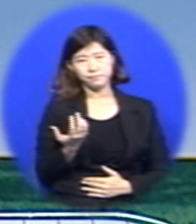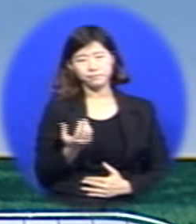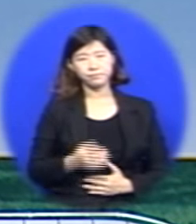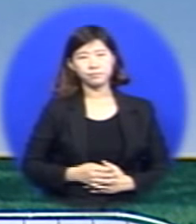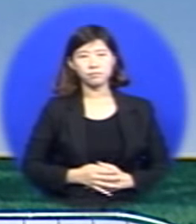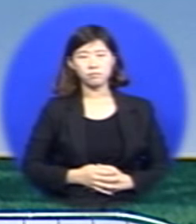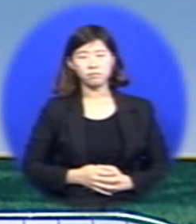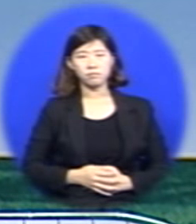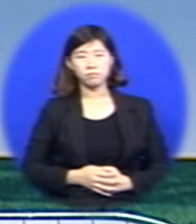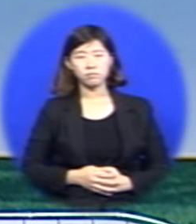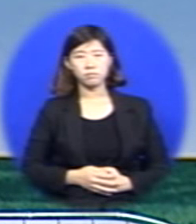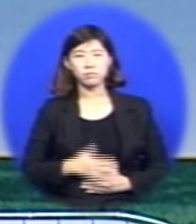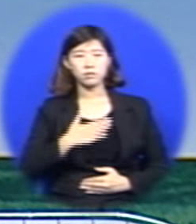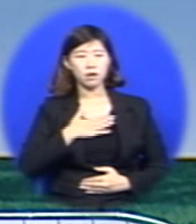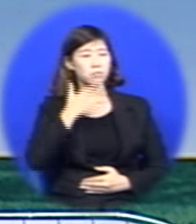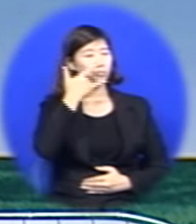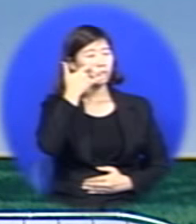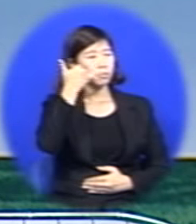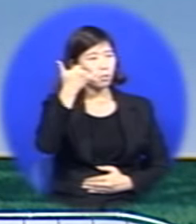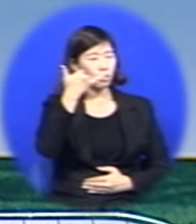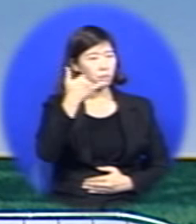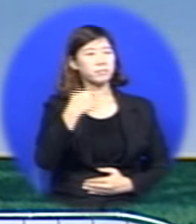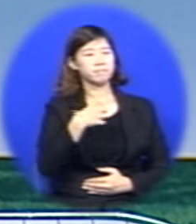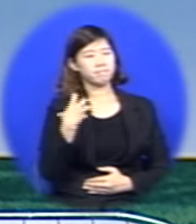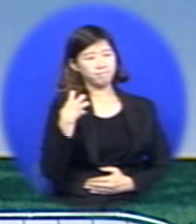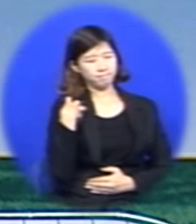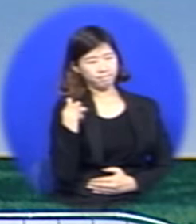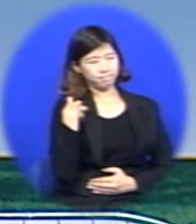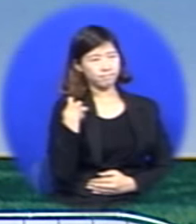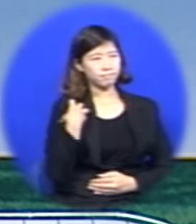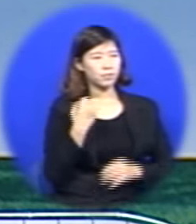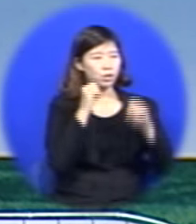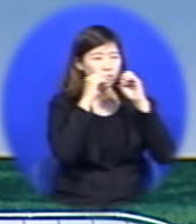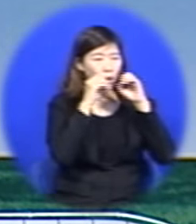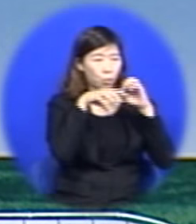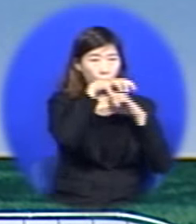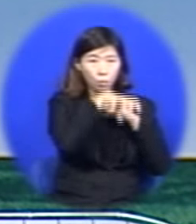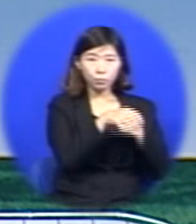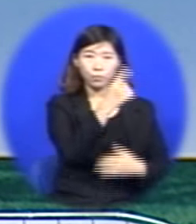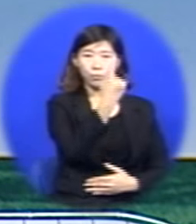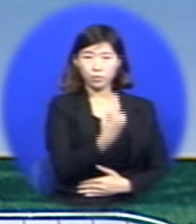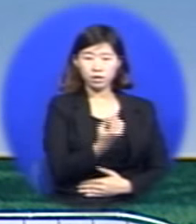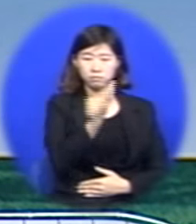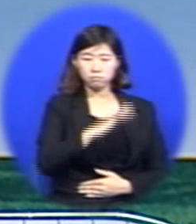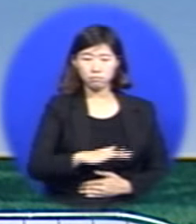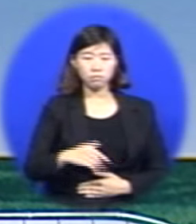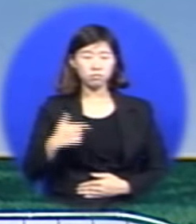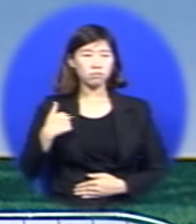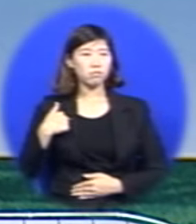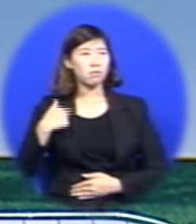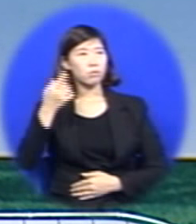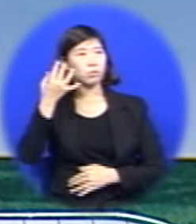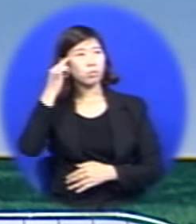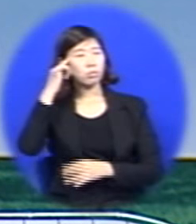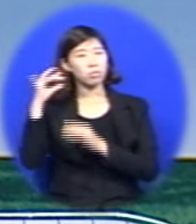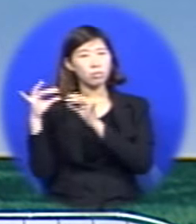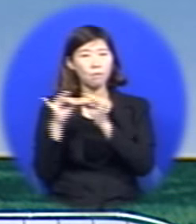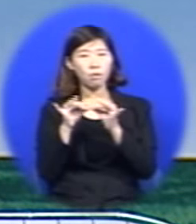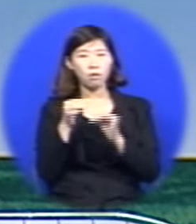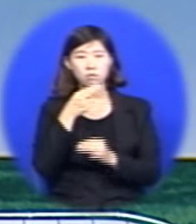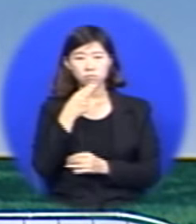부모인 저는 사명감으로 선교지에 왔지만 본인의 아무런 동의 없이 일방적으로 당해야 하는